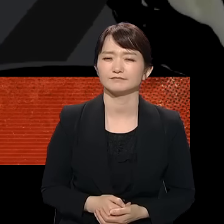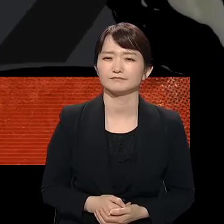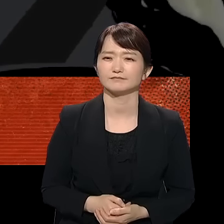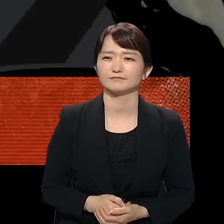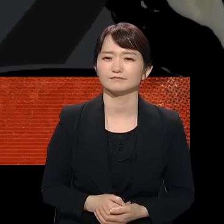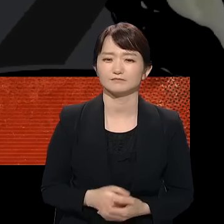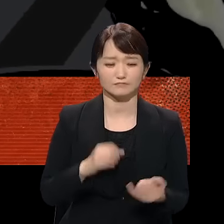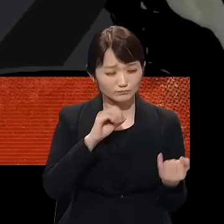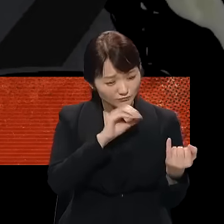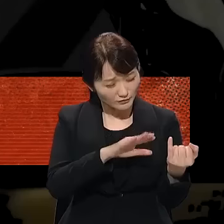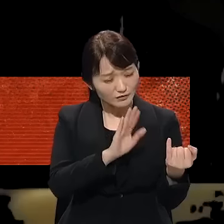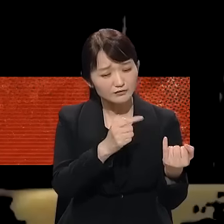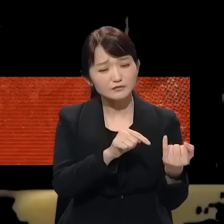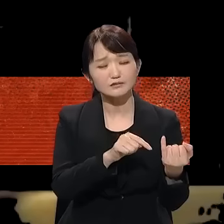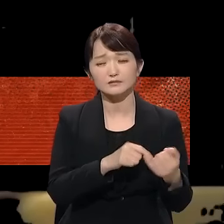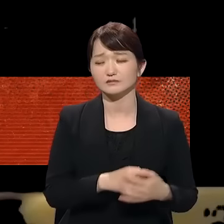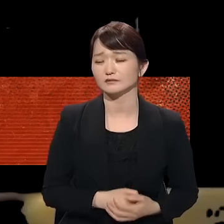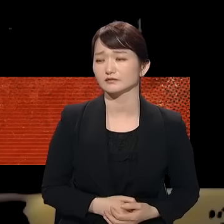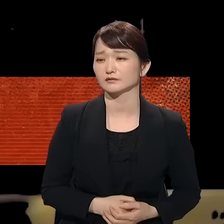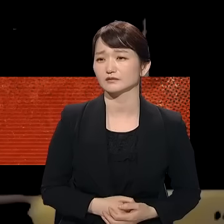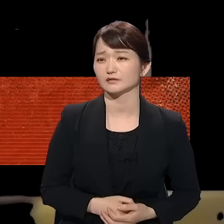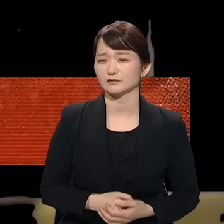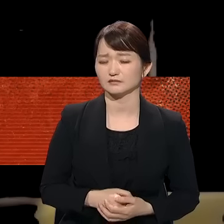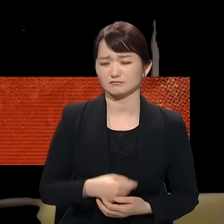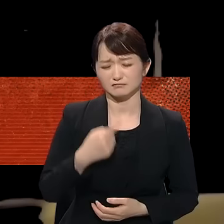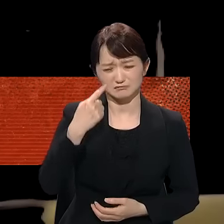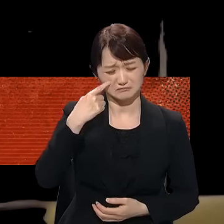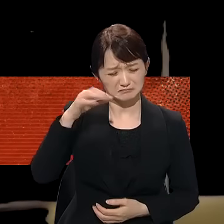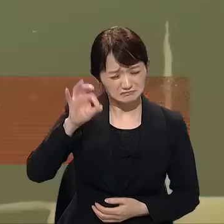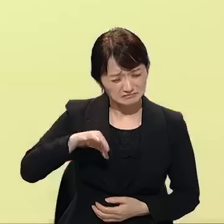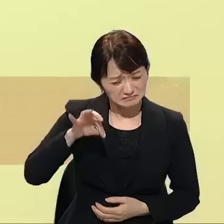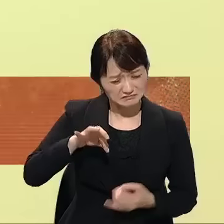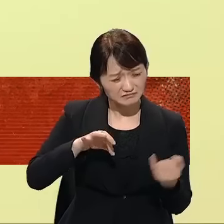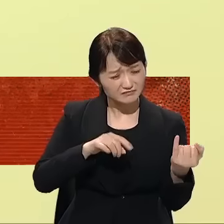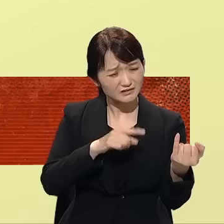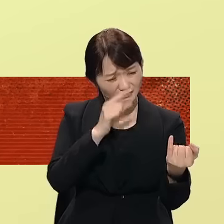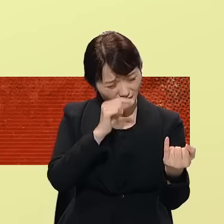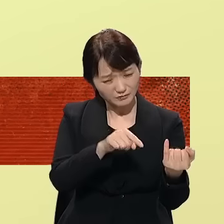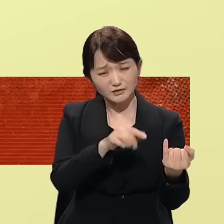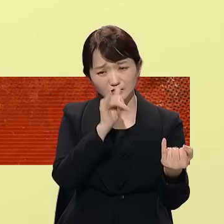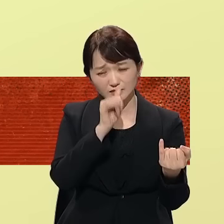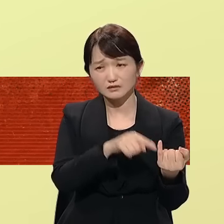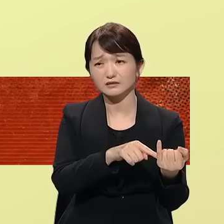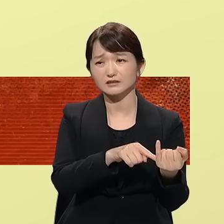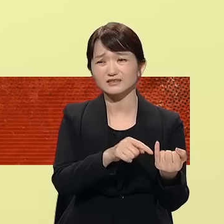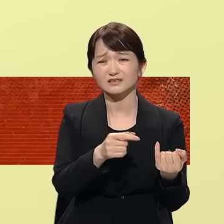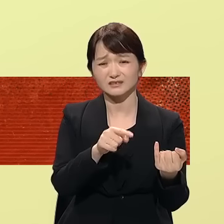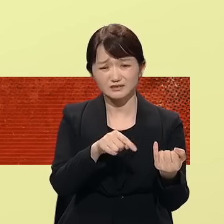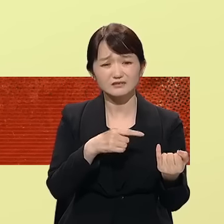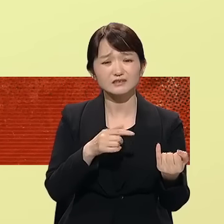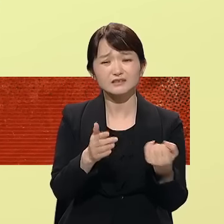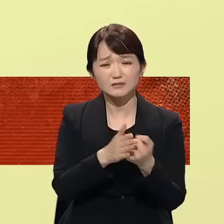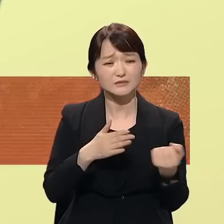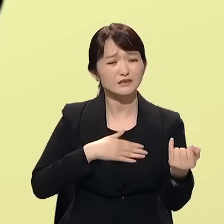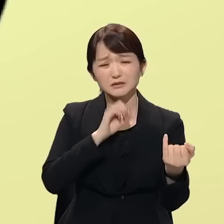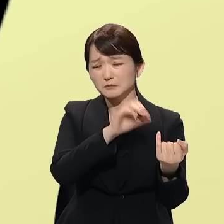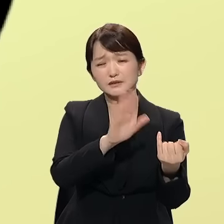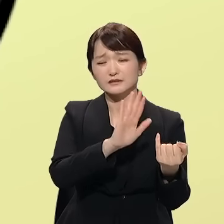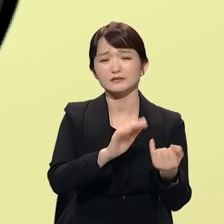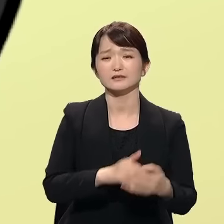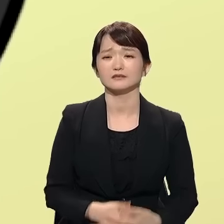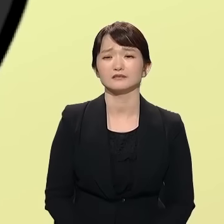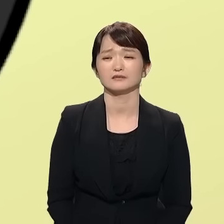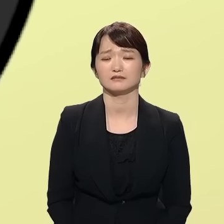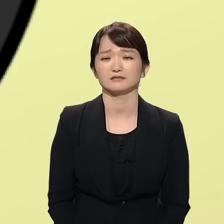얘기를 했어야 되는 거 아니냐라고 하니까 그 별거 아닌 거 가지고 예민하게 당신이 지금 걸고 있지 않냐 당신이 이럴 줄 알고 내가 말 안 했다 이렇게